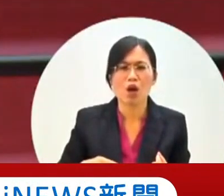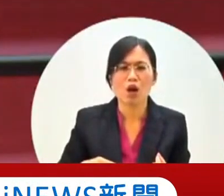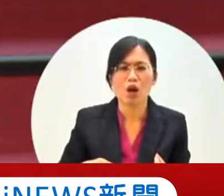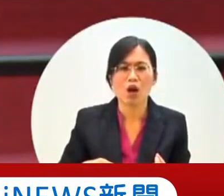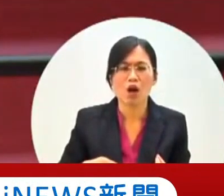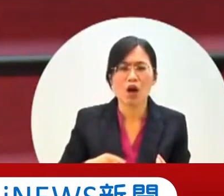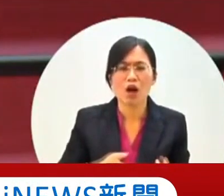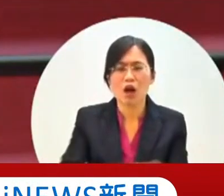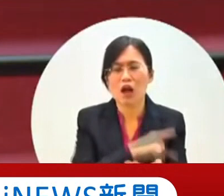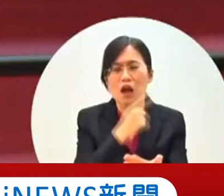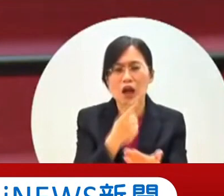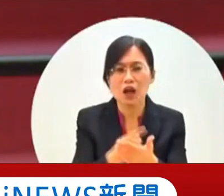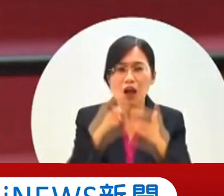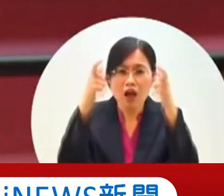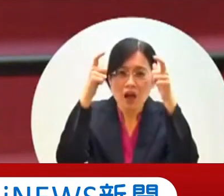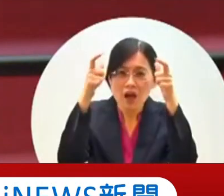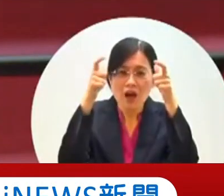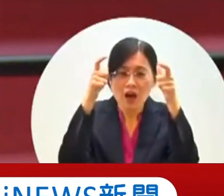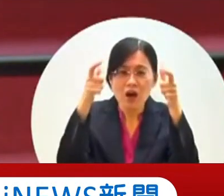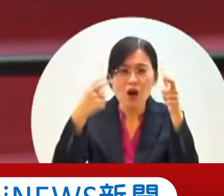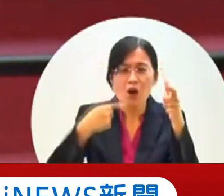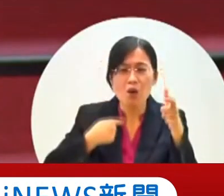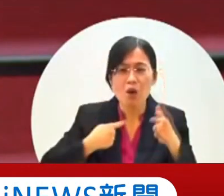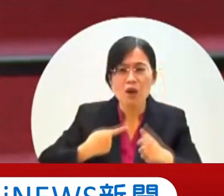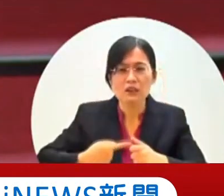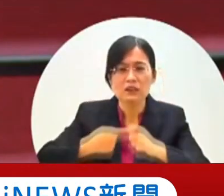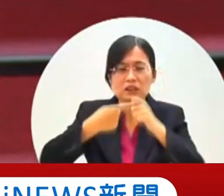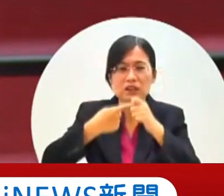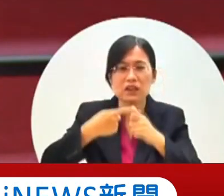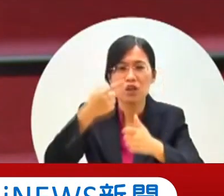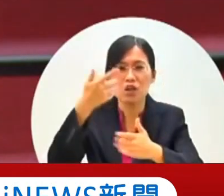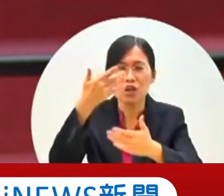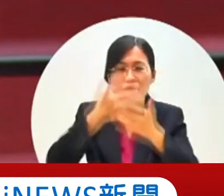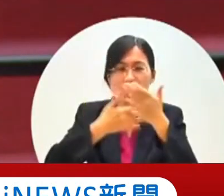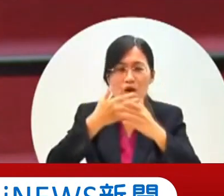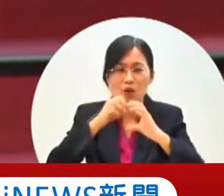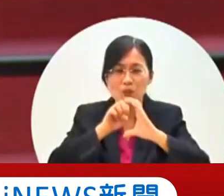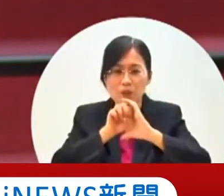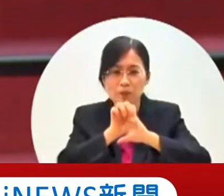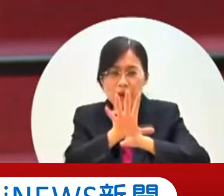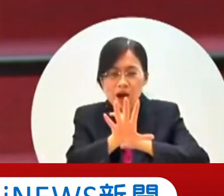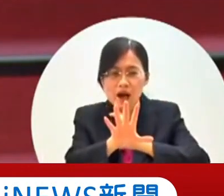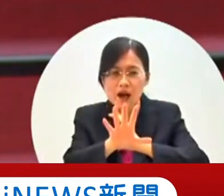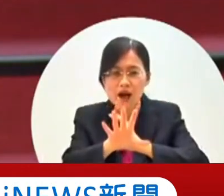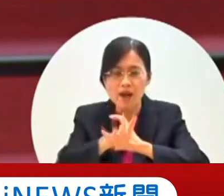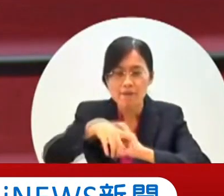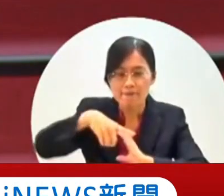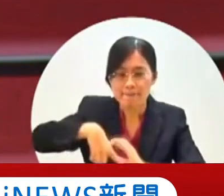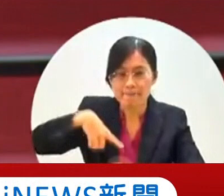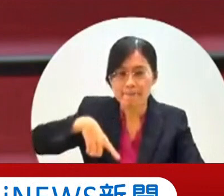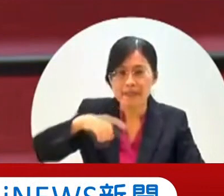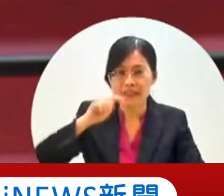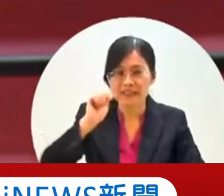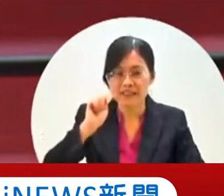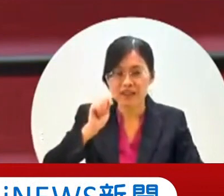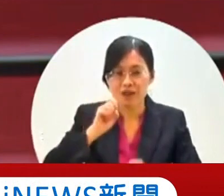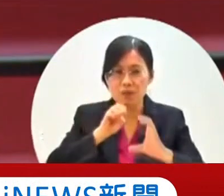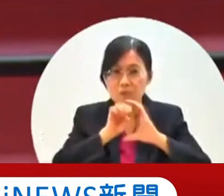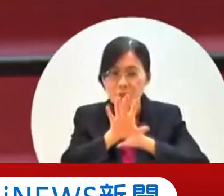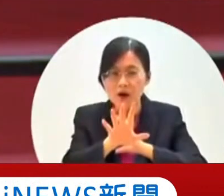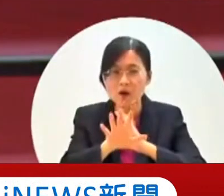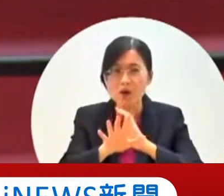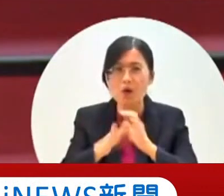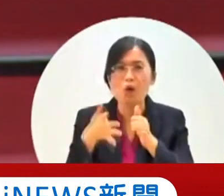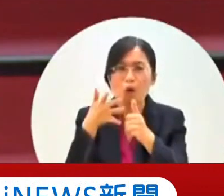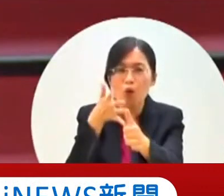我是第一个用 PowerPoint 咨询的议员哦。啊，今天我试着去把上一次